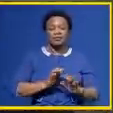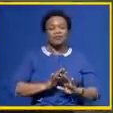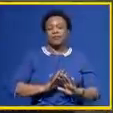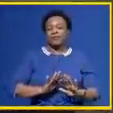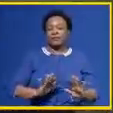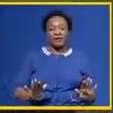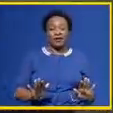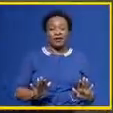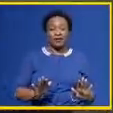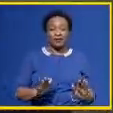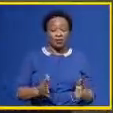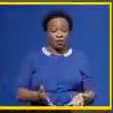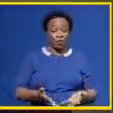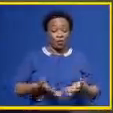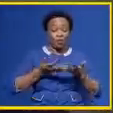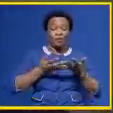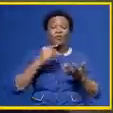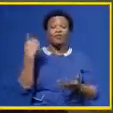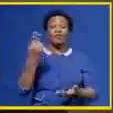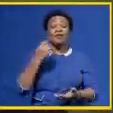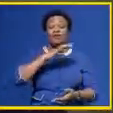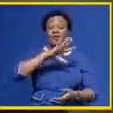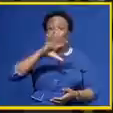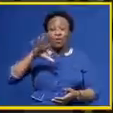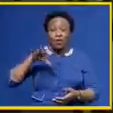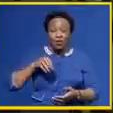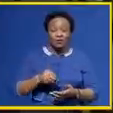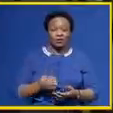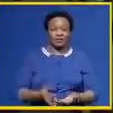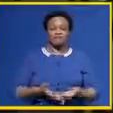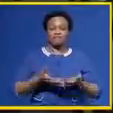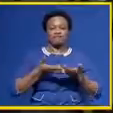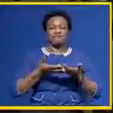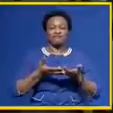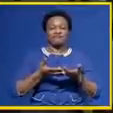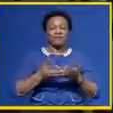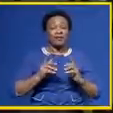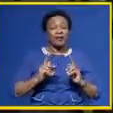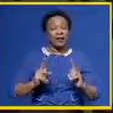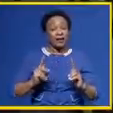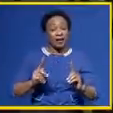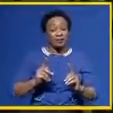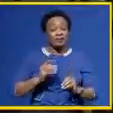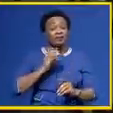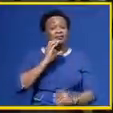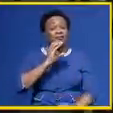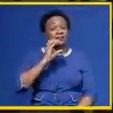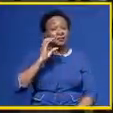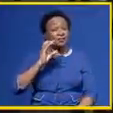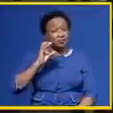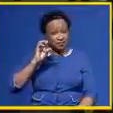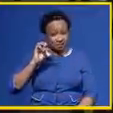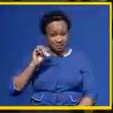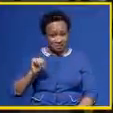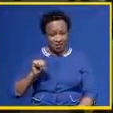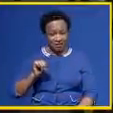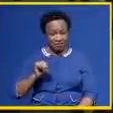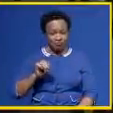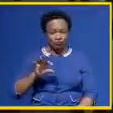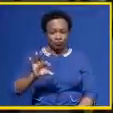tayari umeliinua taifa lote. Kama CCM